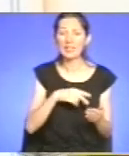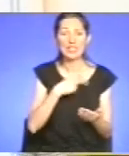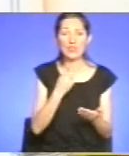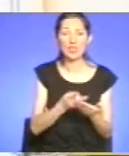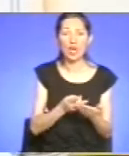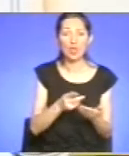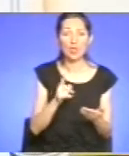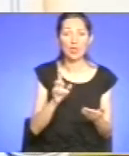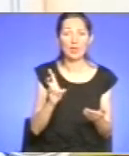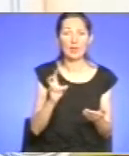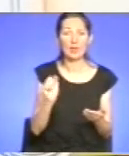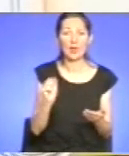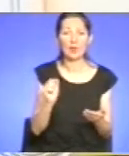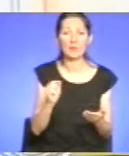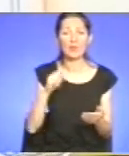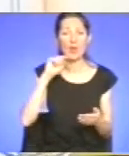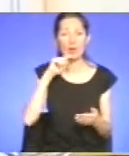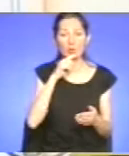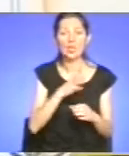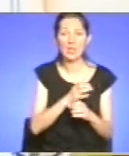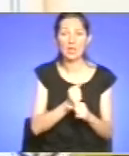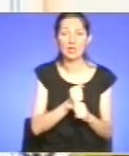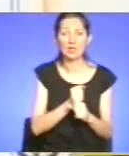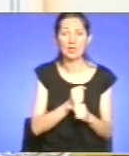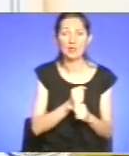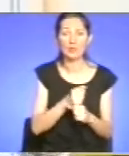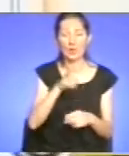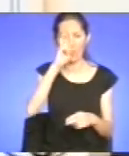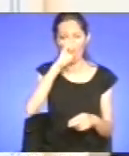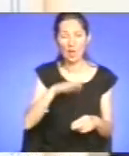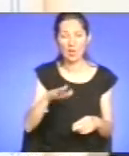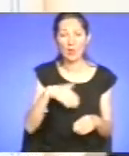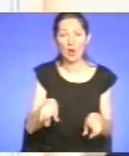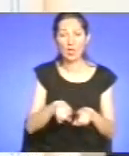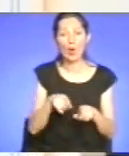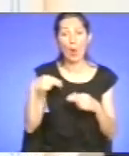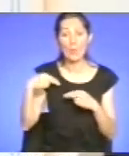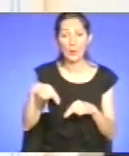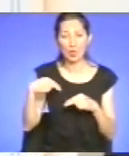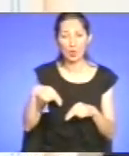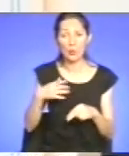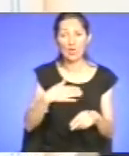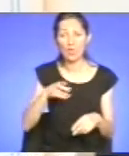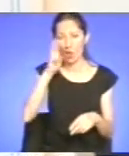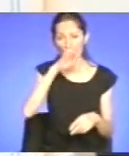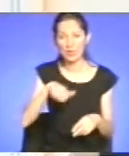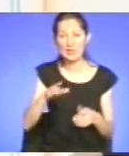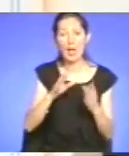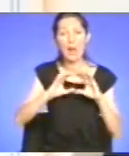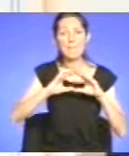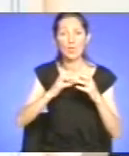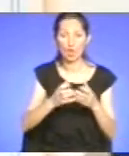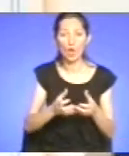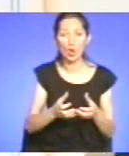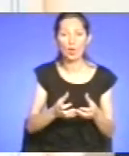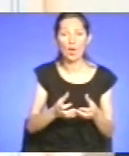незважаючи на економічні кризи в країні, ми все рівно працюємо, тому що наша організація міжнародна,